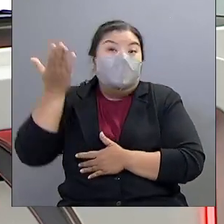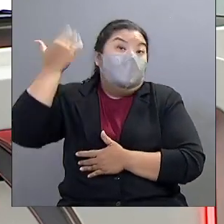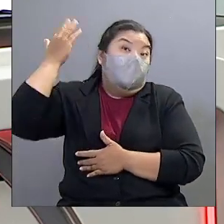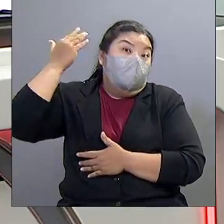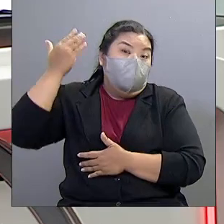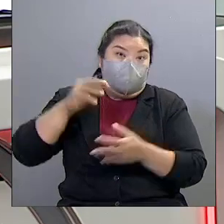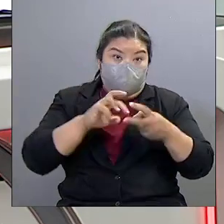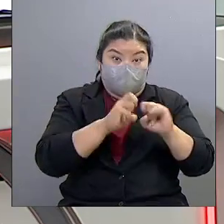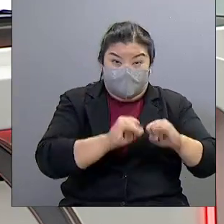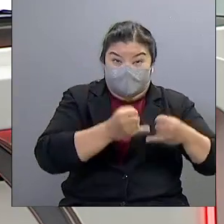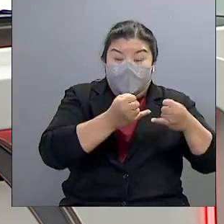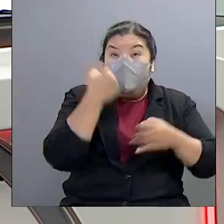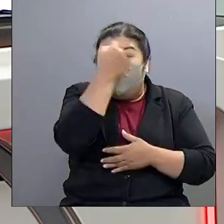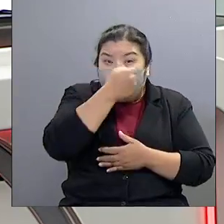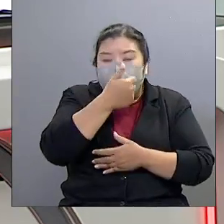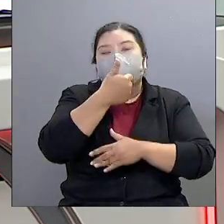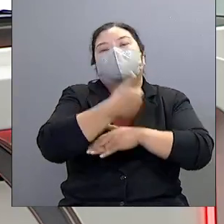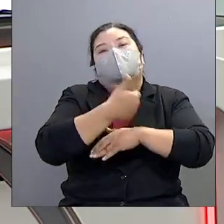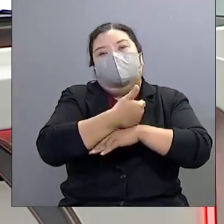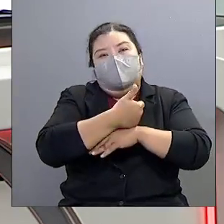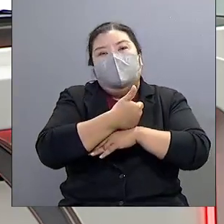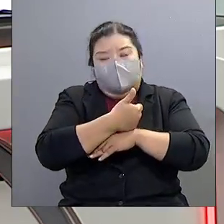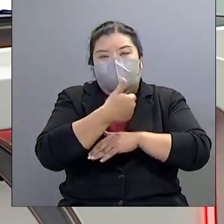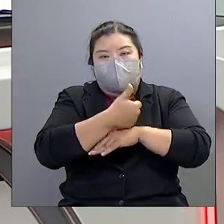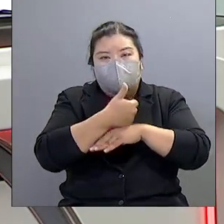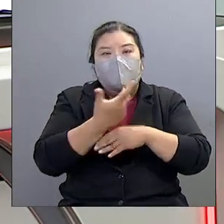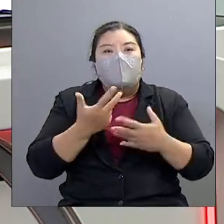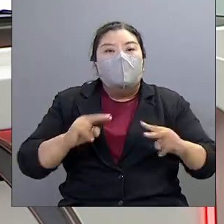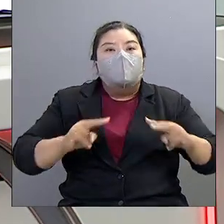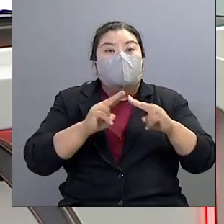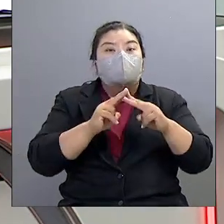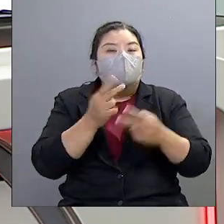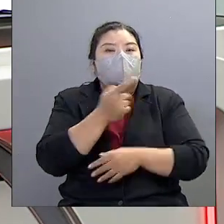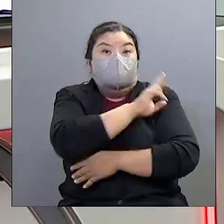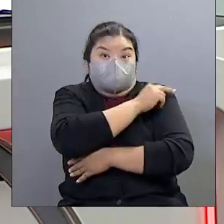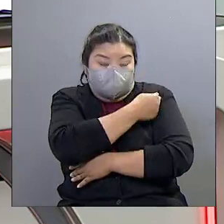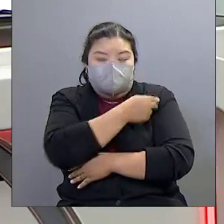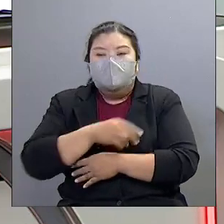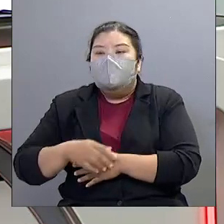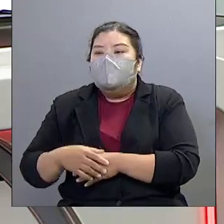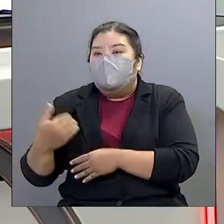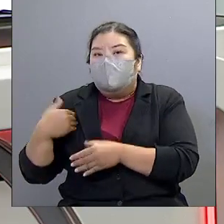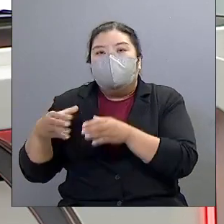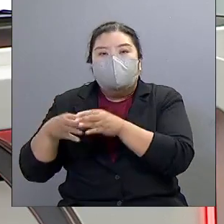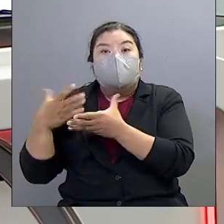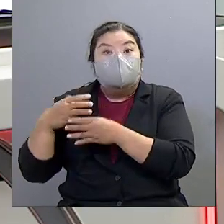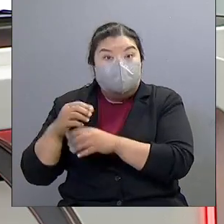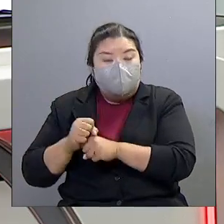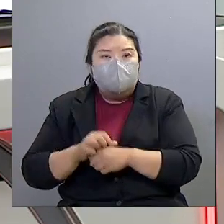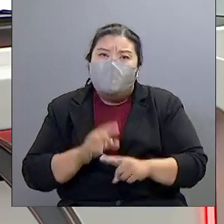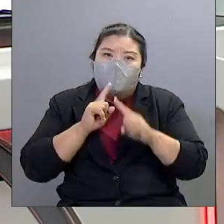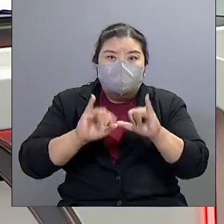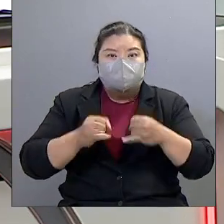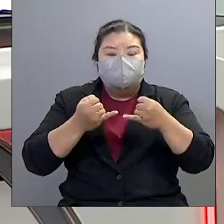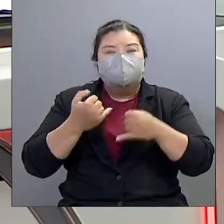คู่ขัดแย้งคือคุณอนุทินชาญวีรกูลกับคุณจุรินทร์ลักษณวิศิษฏ์ในนามพรรคการเมืองเชือดเฉือนกันเลยทีเดียวค่ะติดตามเพิ่มเติม